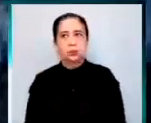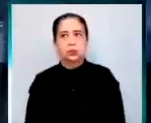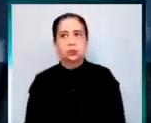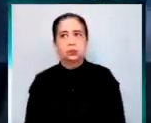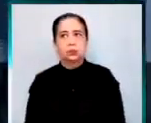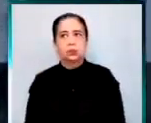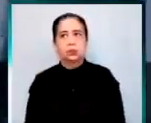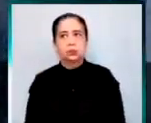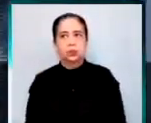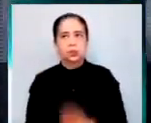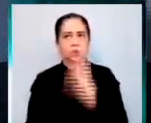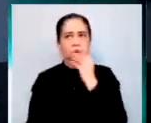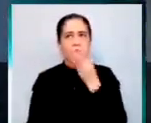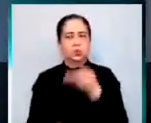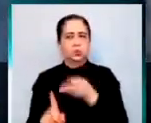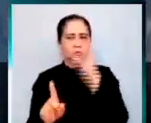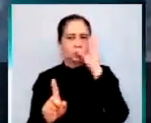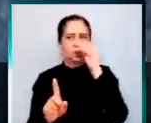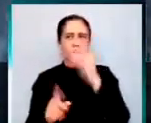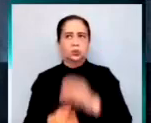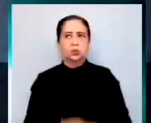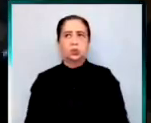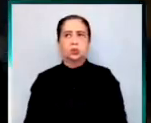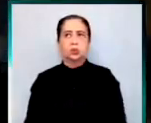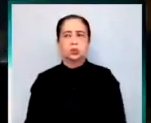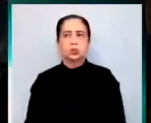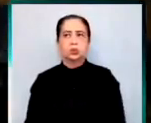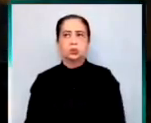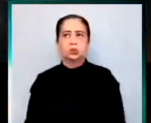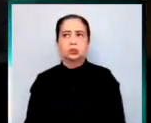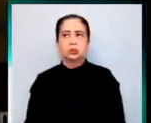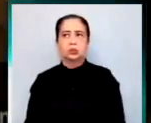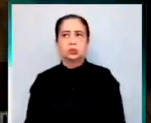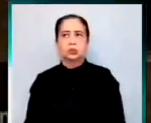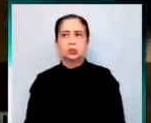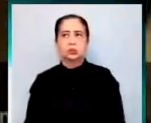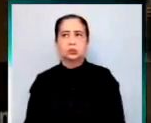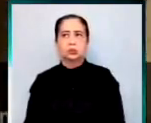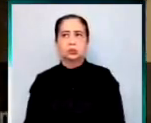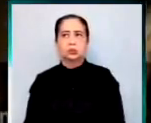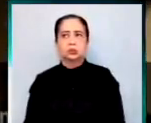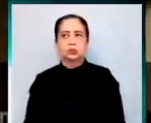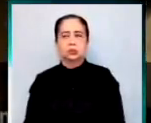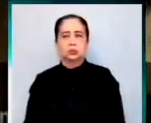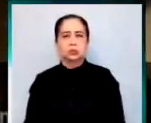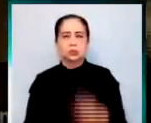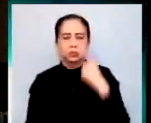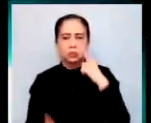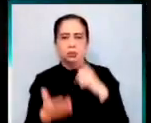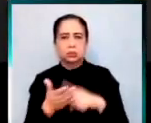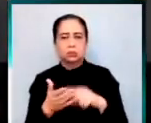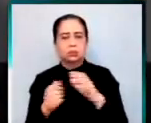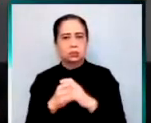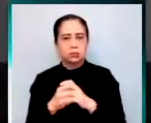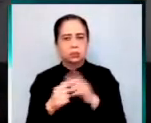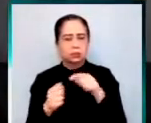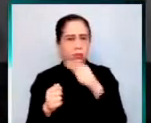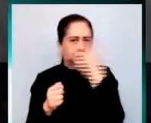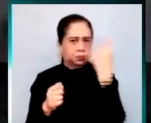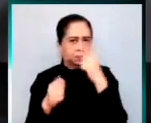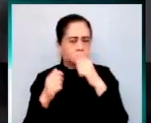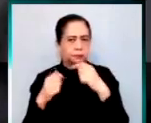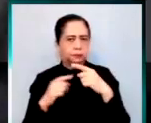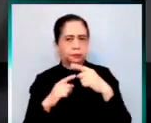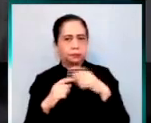Sino ang lalaking ito? Sabihin ko po siya doon sa pangal, kasi pangalaman na siya na kami sumusunod. Isang Facebook